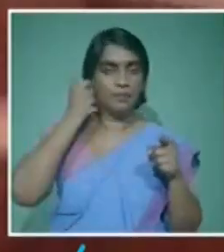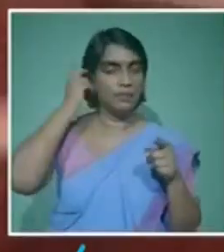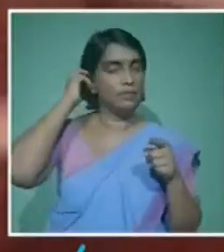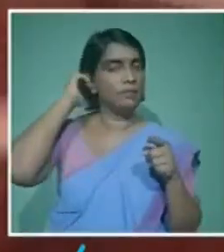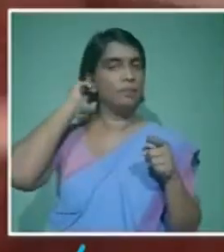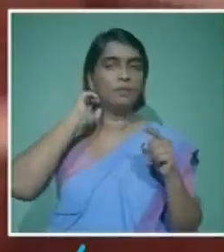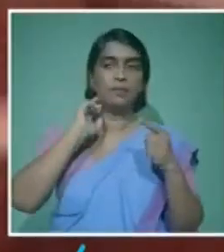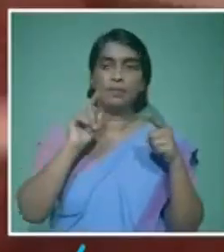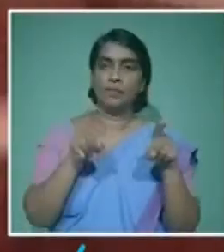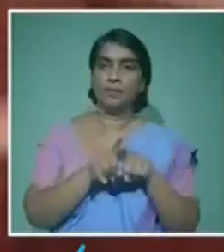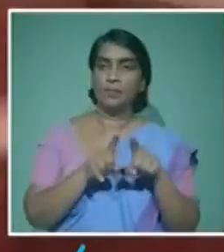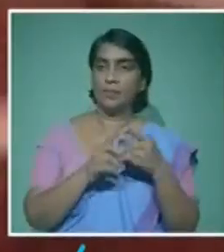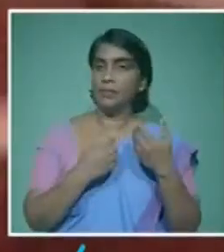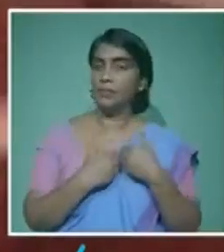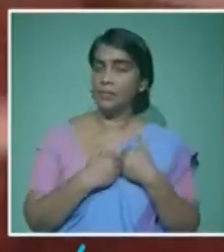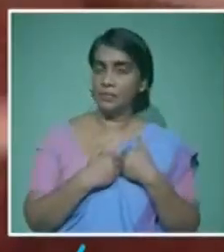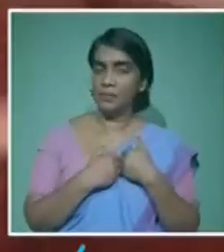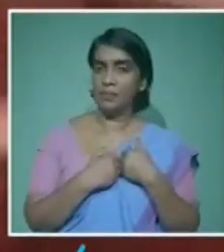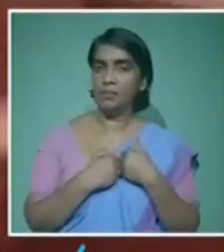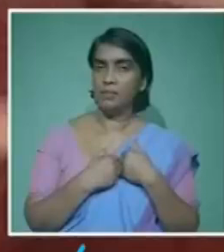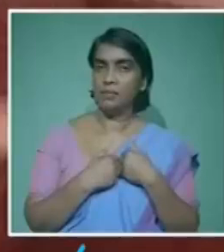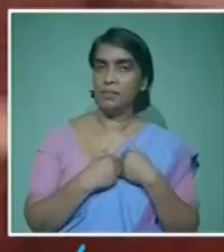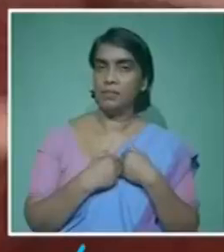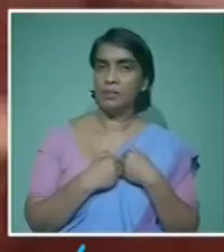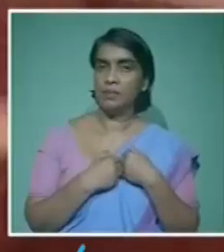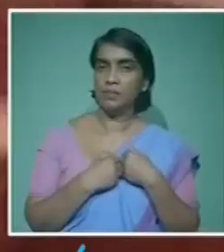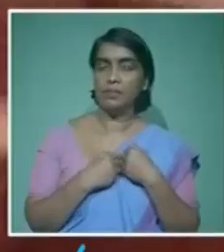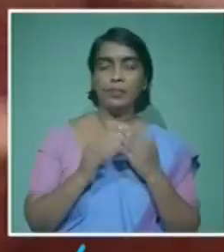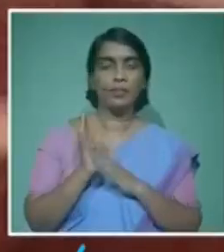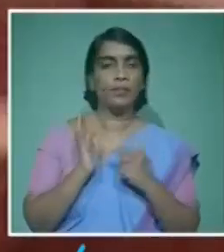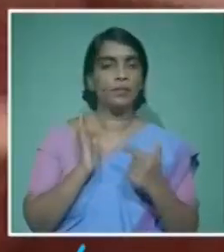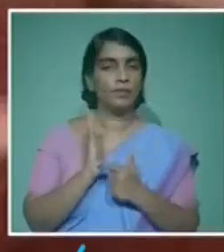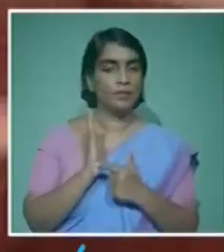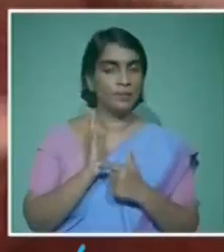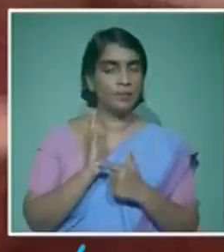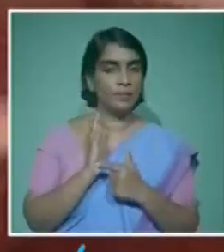எட்டப்பட்டுள்ளது. இது மொத்த மீனின உற்பத்தியில்